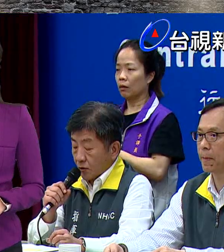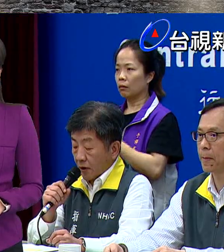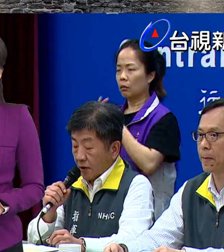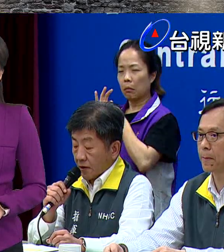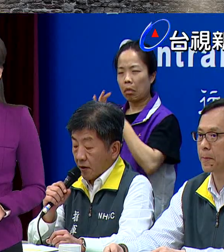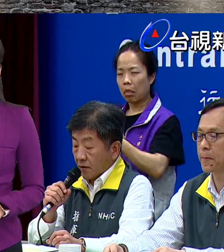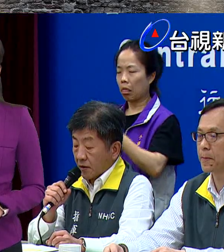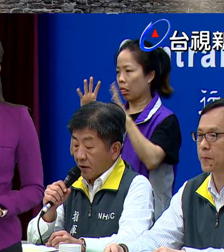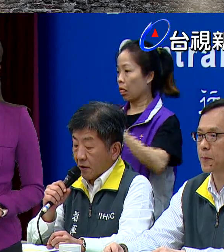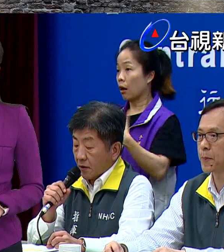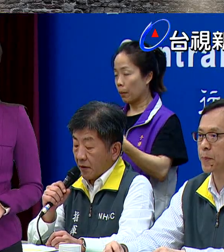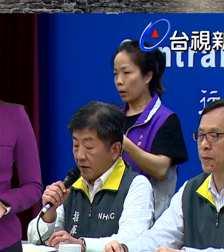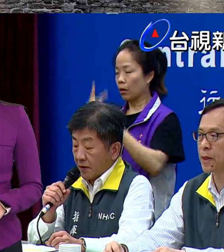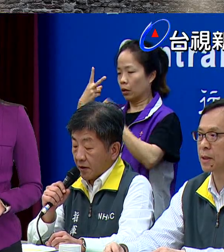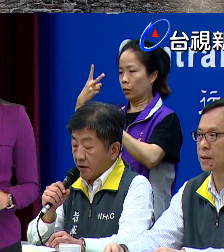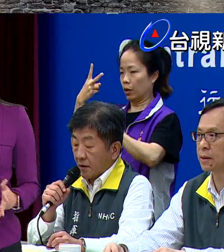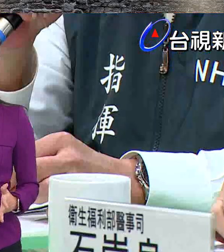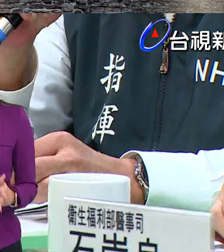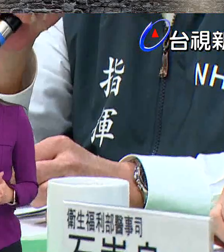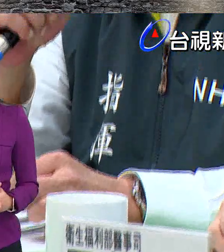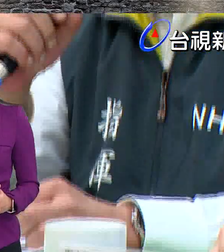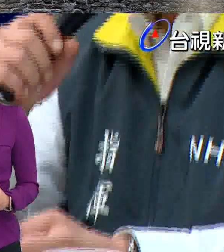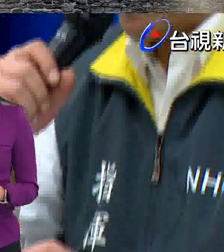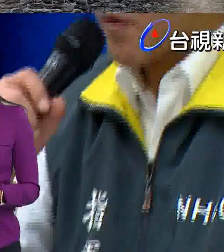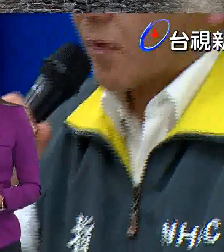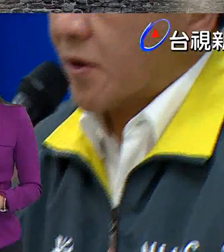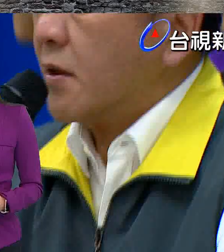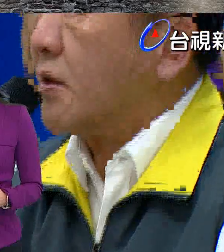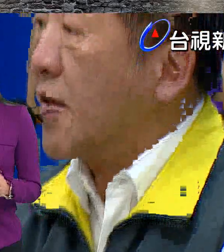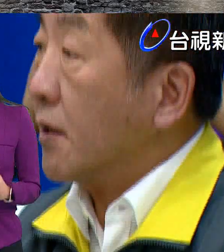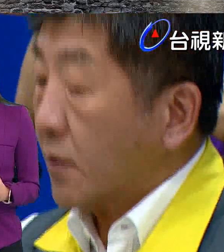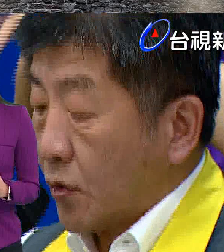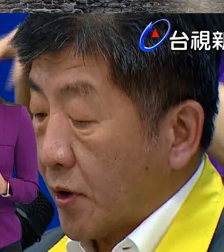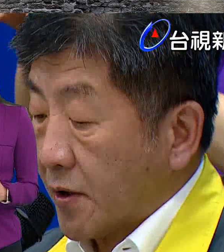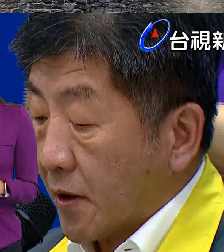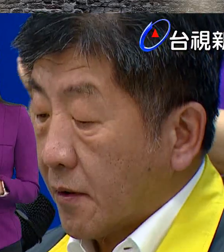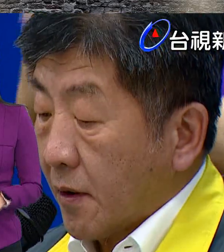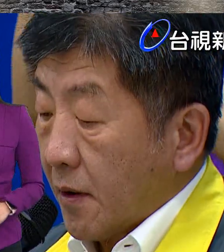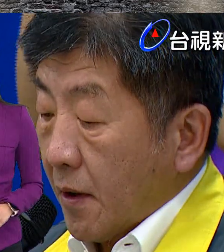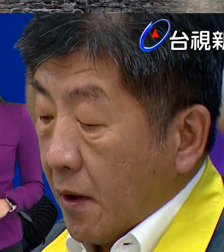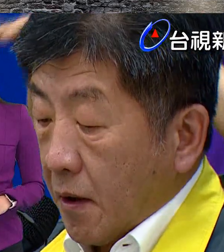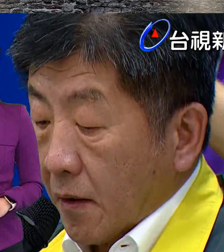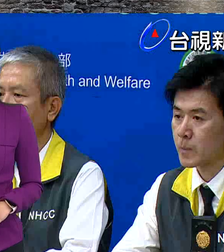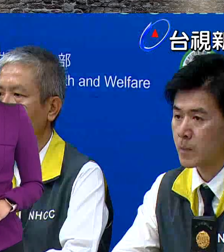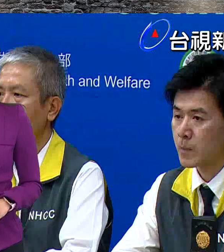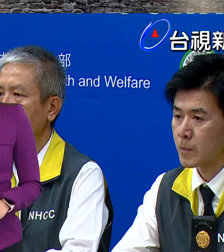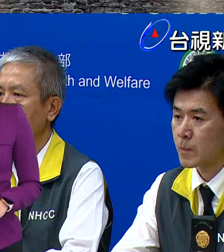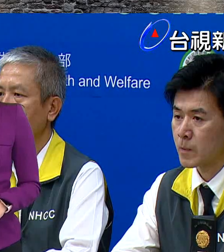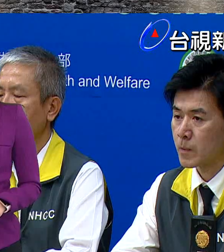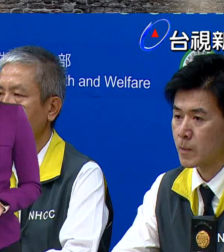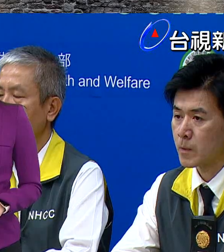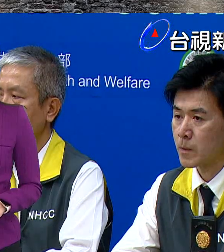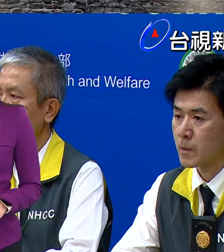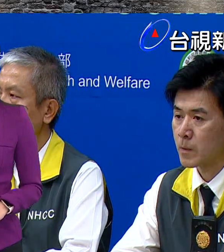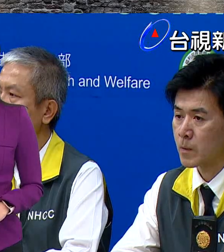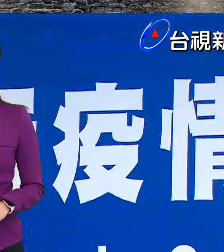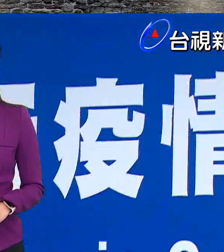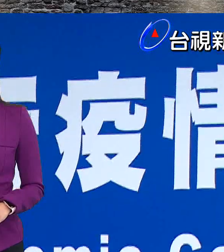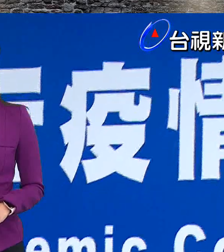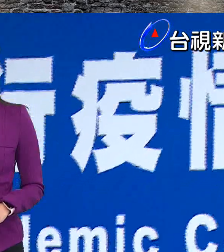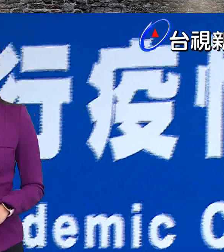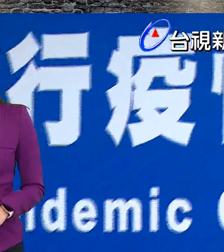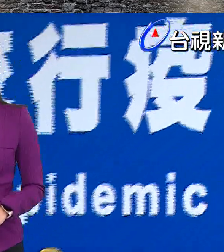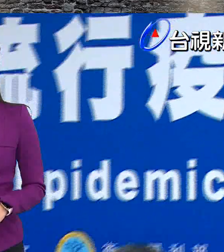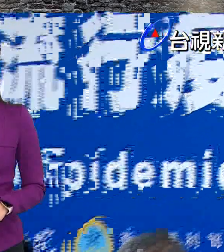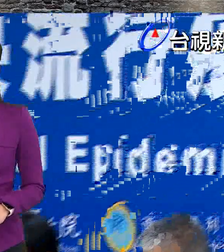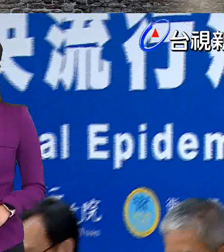游，回到台湾之后啊，开始出现咳嗽、喉咙痒的症状，在今天确诊感染，研判他是在日本感染的可能